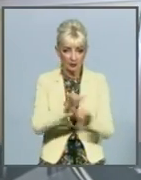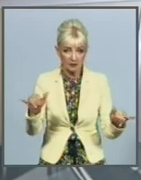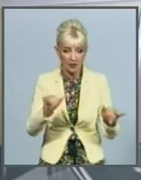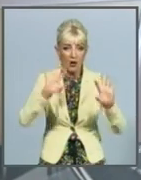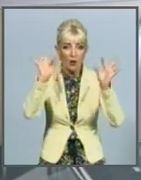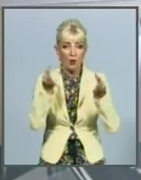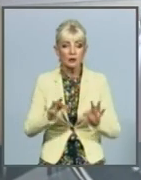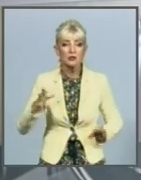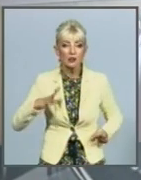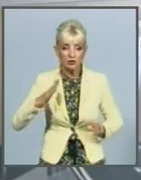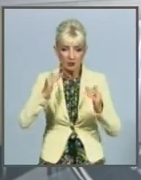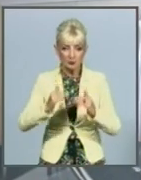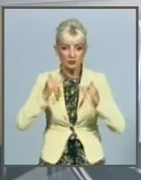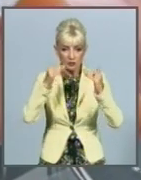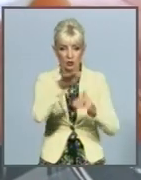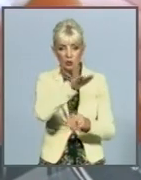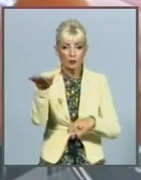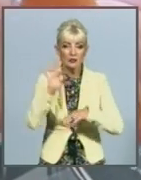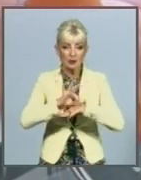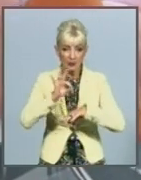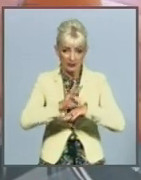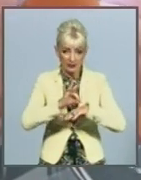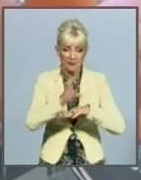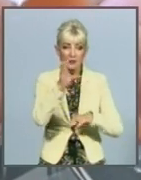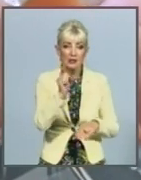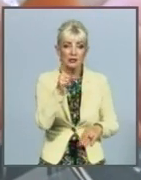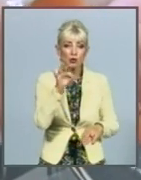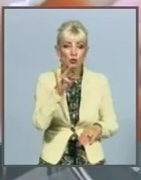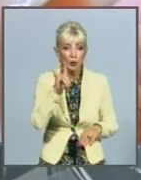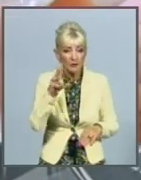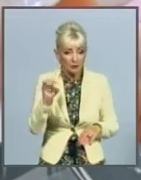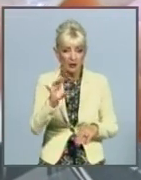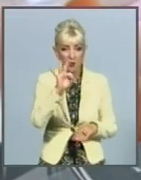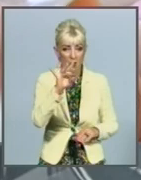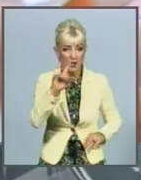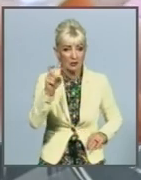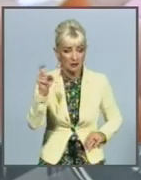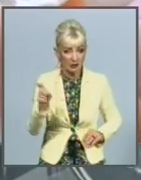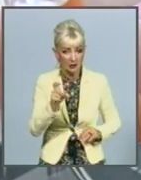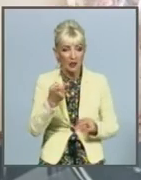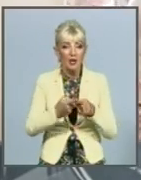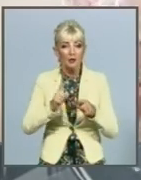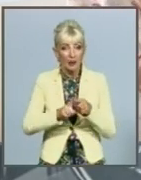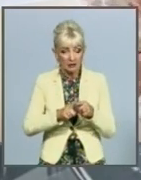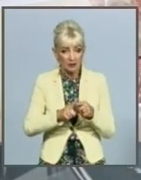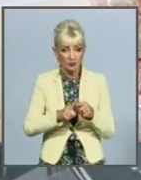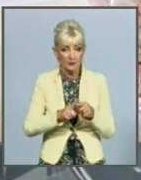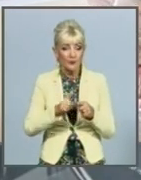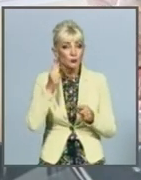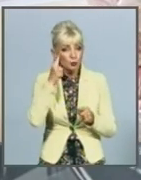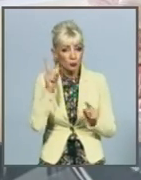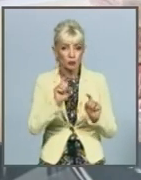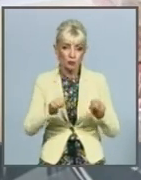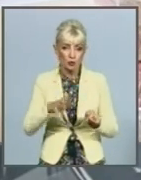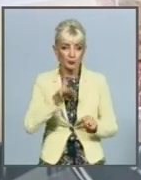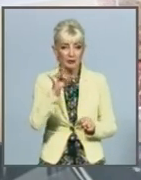восени очікують підвищення рівня захворюваності сезонними респіраторними інфекціями. Тож не виключають, що може бути